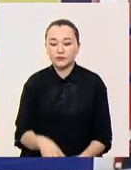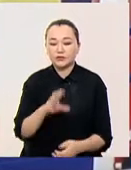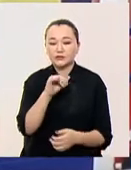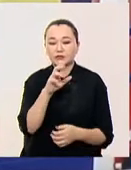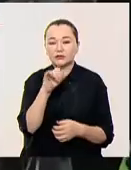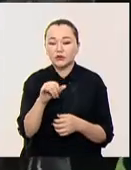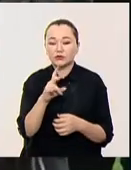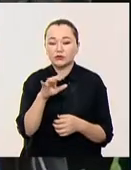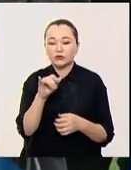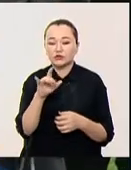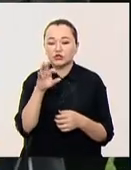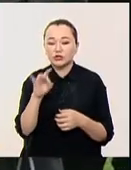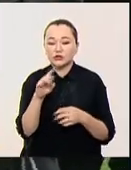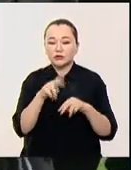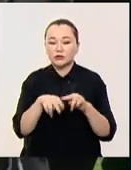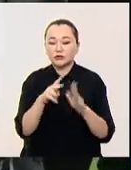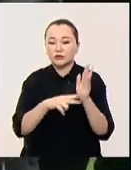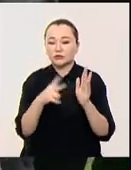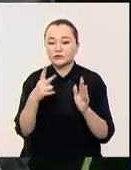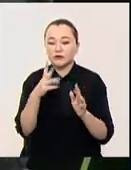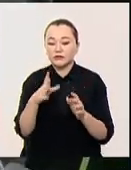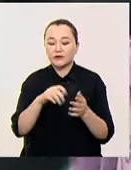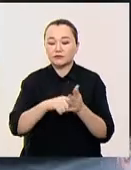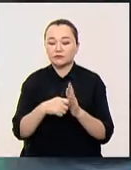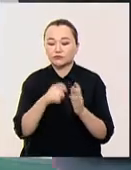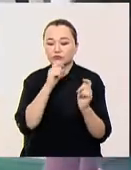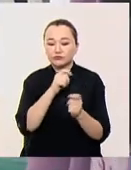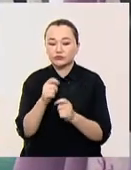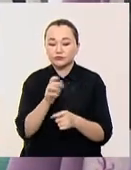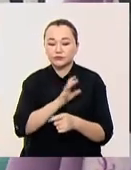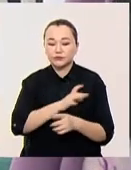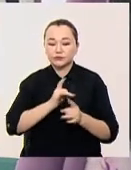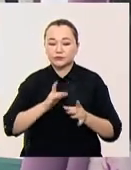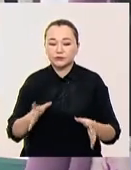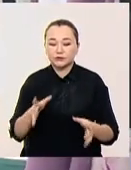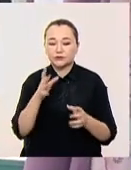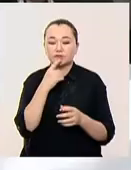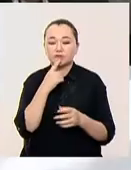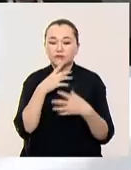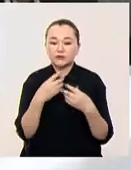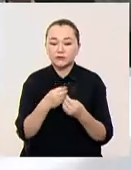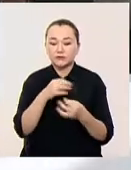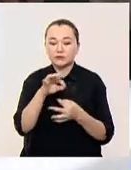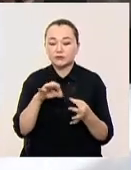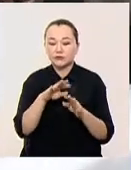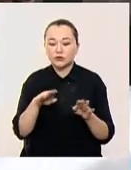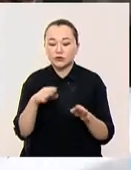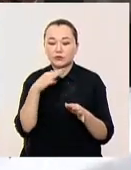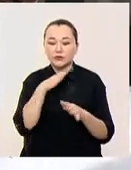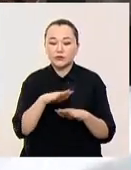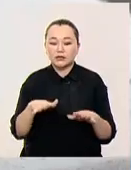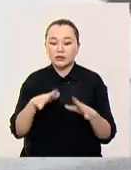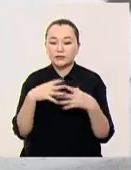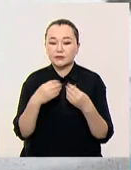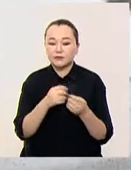Сандықтауда нұрлы жер бағдарламасы аясында салынған 72 пәтердің кілті салтанатты түрде табысталды. Баспана әлеуметтік жағдайы төмен жетім балалар мен көпбалалы отбасыларға